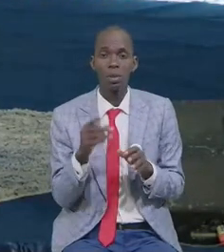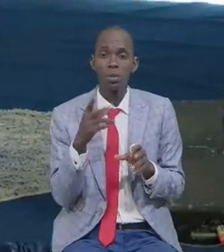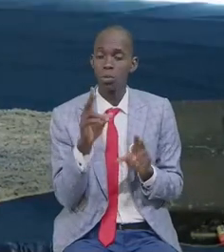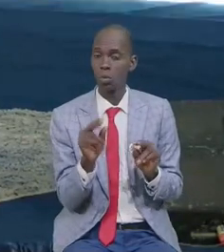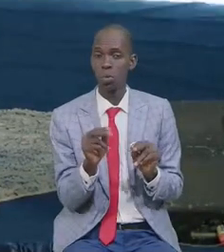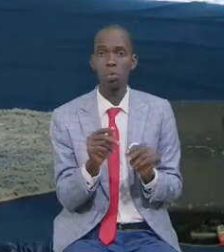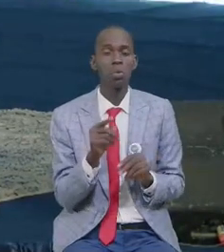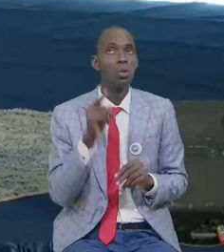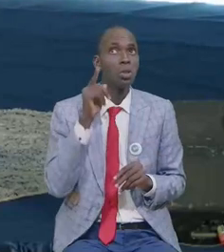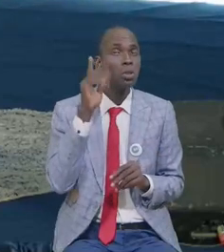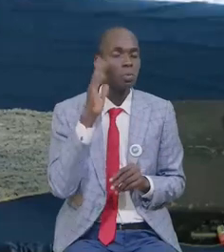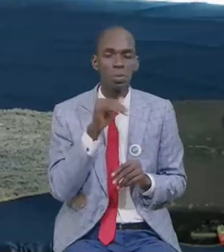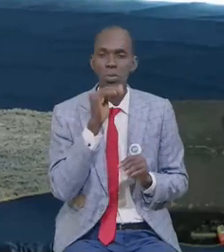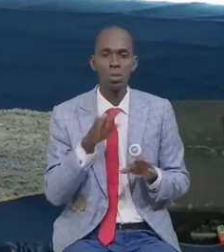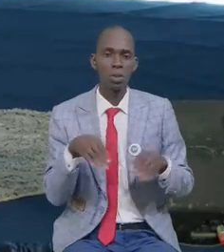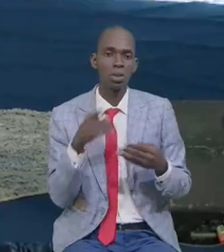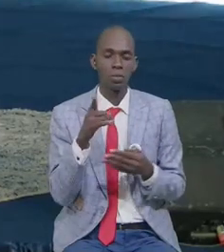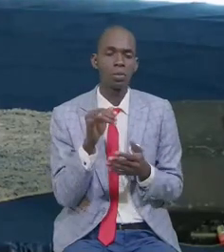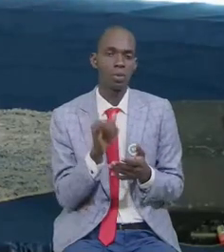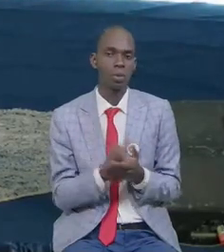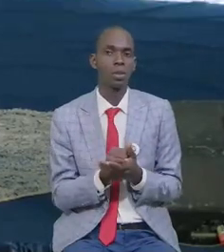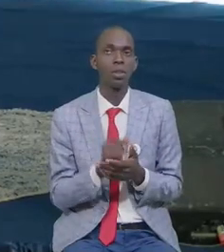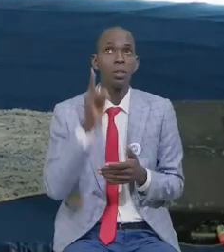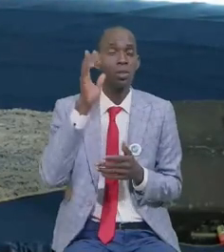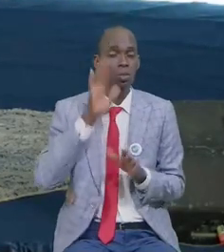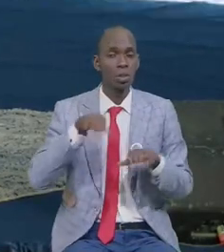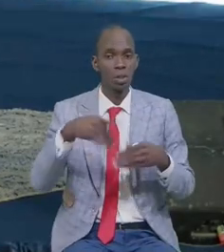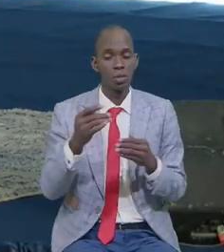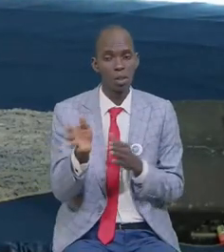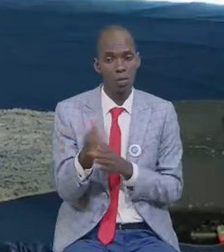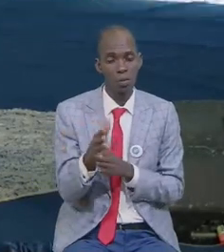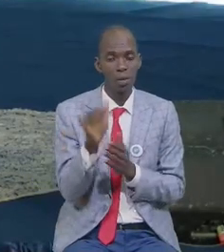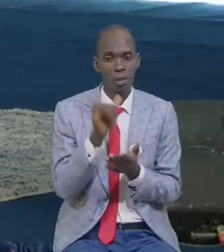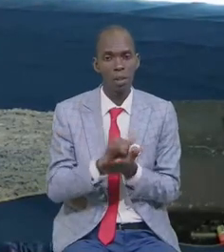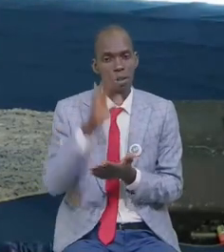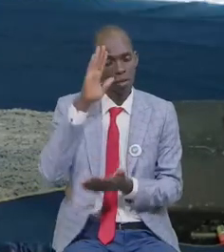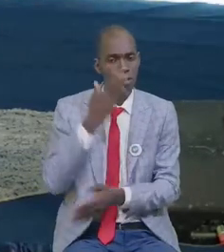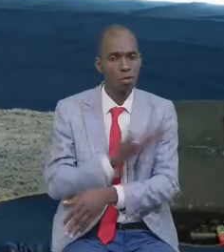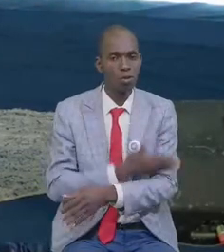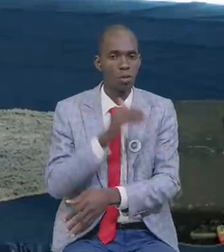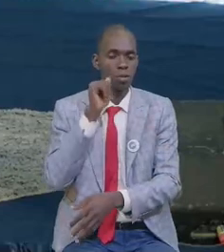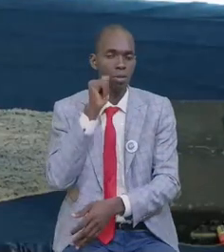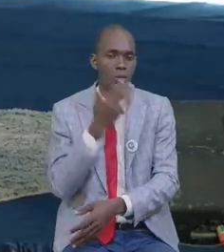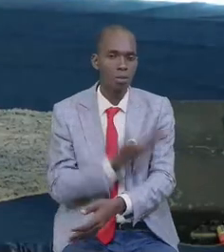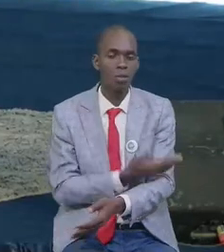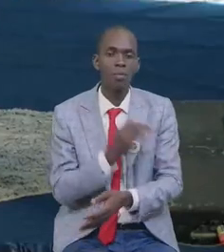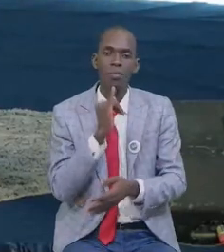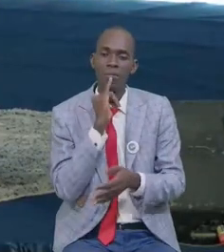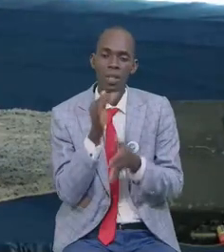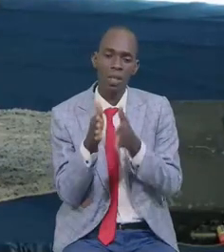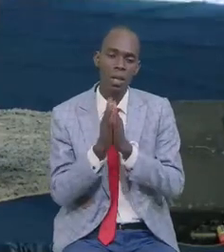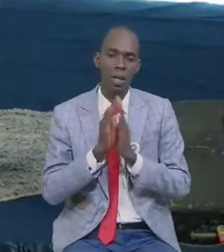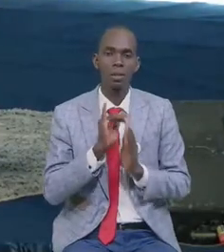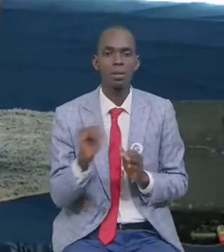non, il ne le fera pas. Il donnera le poisson que le fils, la fille, demande. Dans le